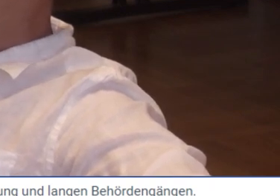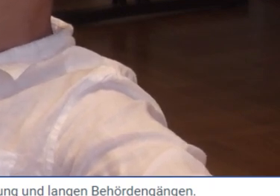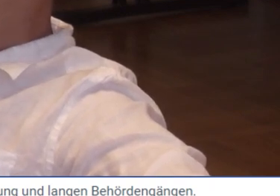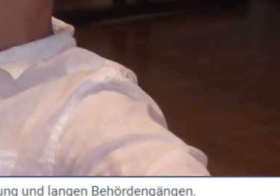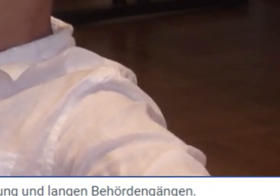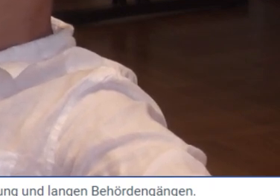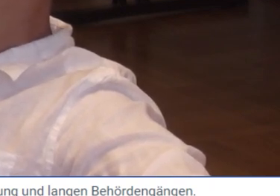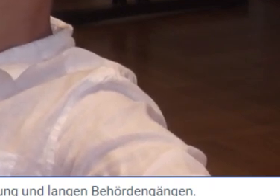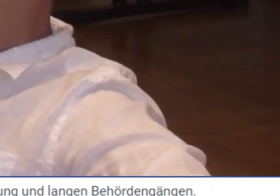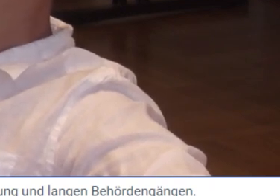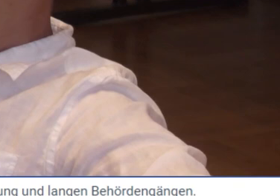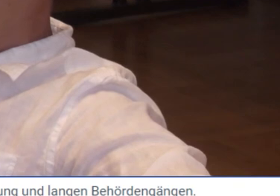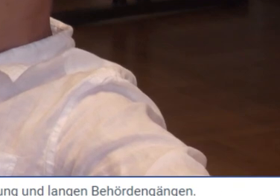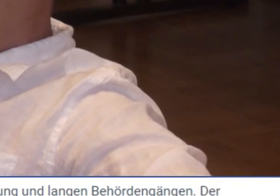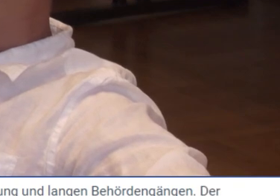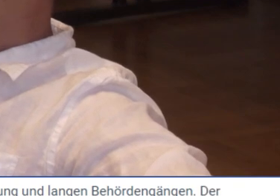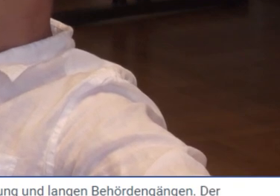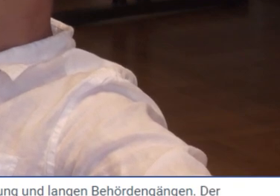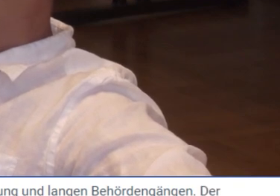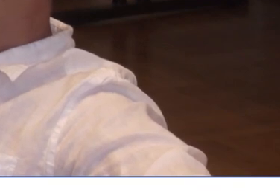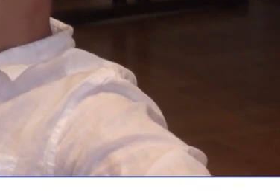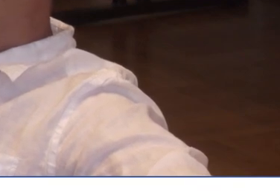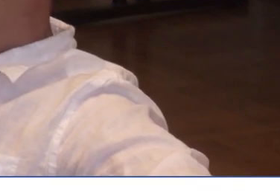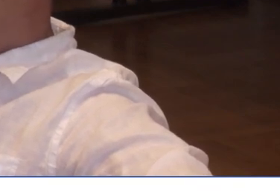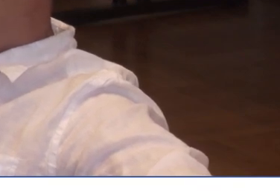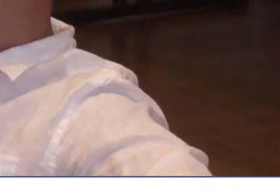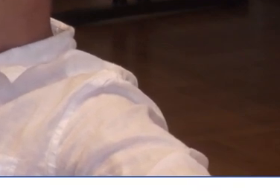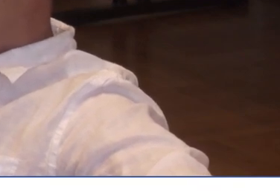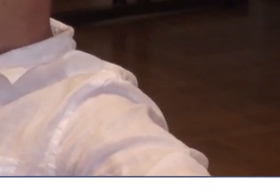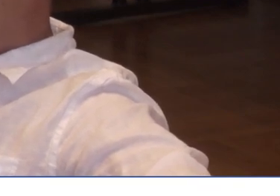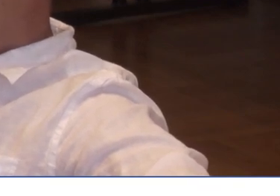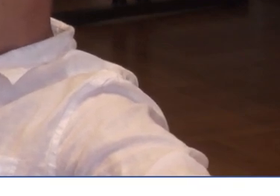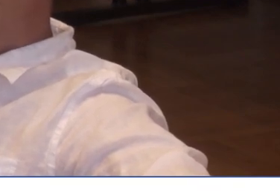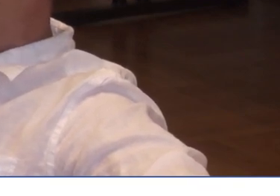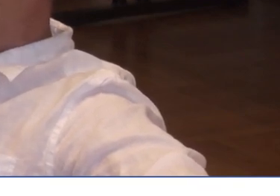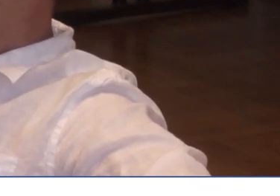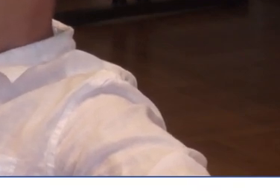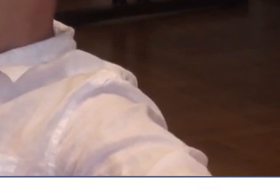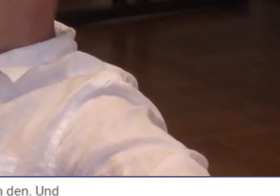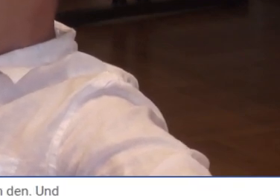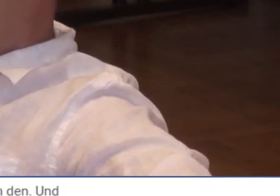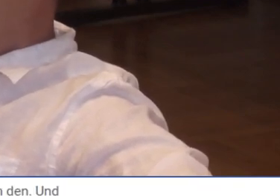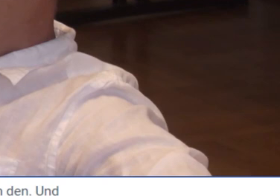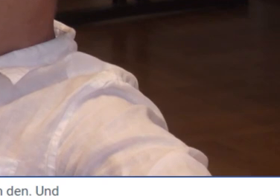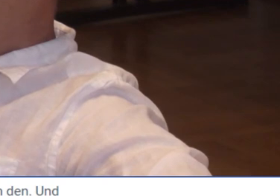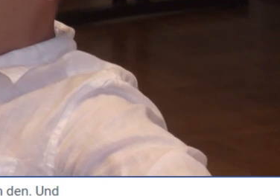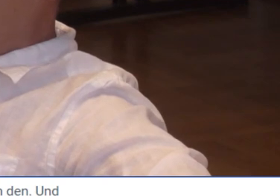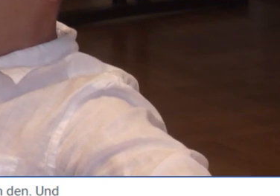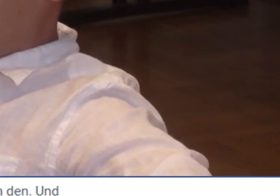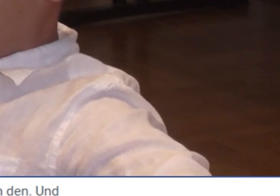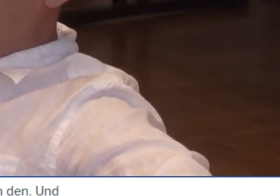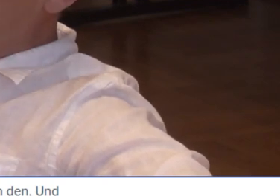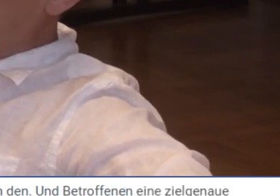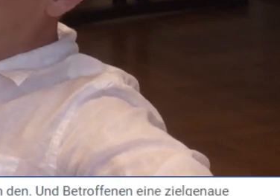man kann es durchstehen und damit dann wirklich auch Betroffenen hier eine zielgenaue Hilfe anbieten das so als positives